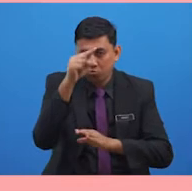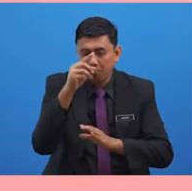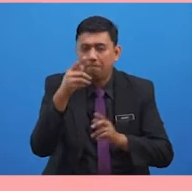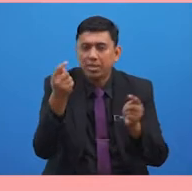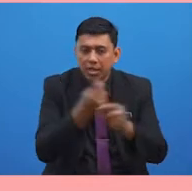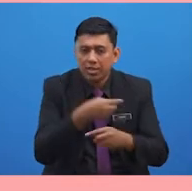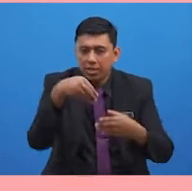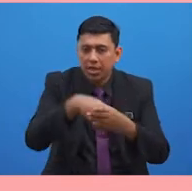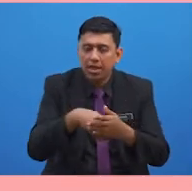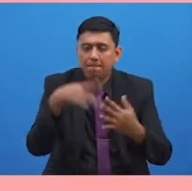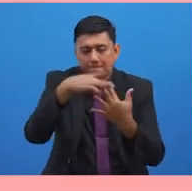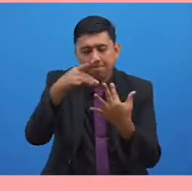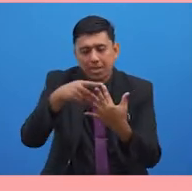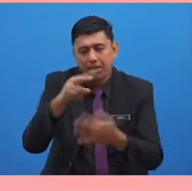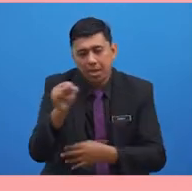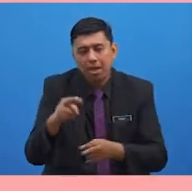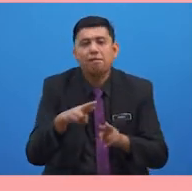bertanding dalam pilihan raya.